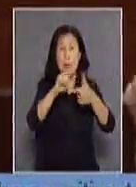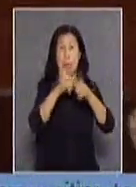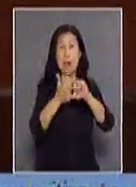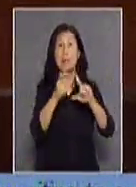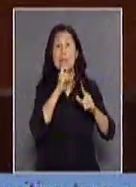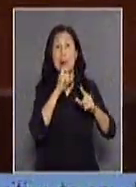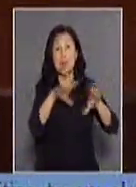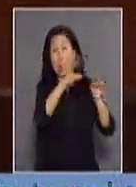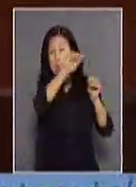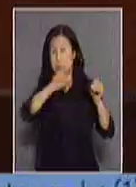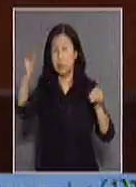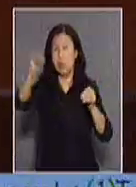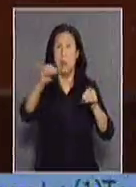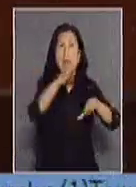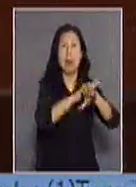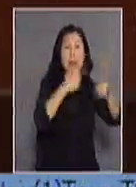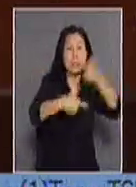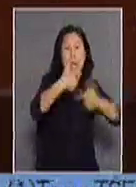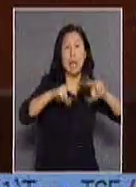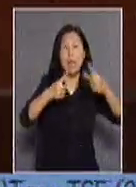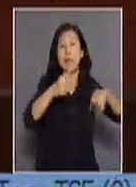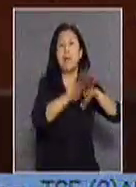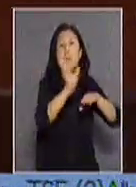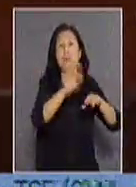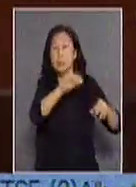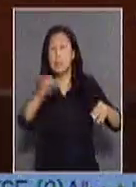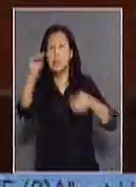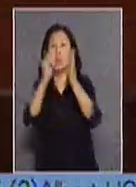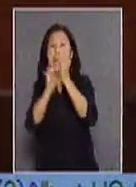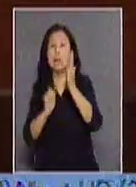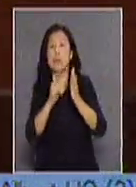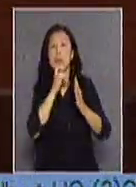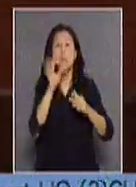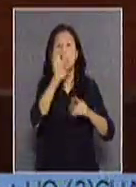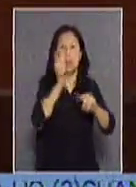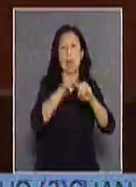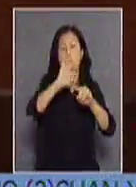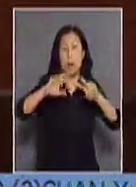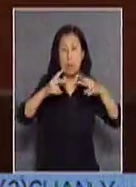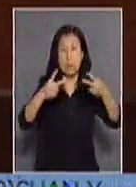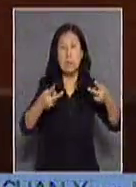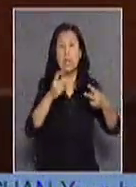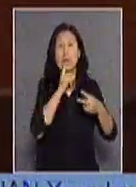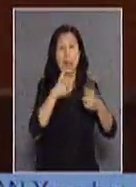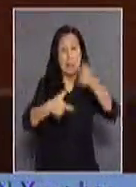調走了，不放在經濟發展的部分了，因為沒有發展，沒有經濟效